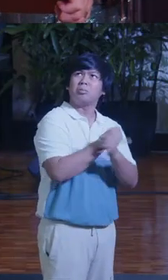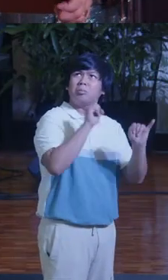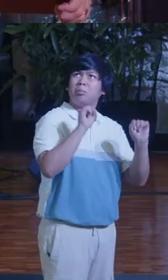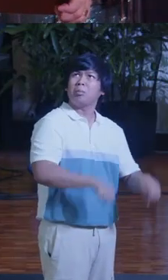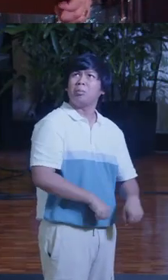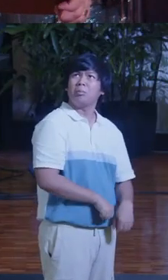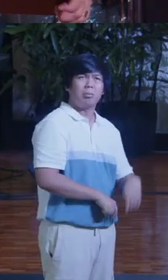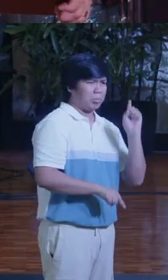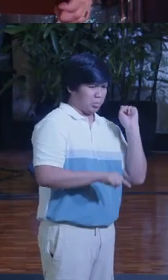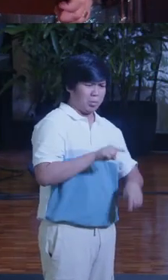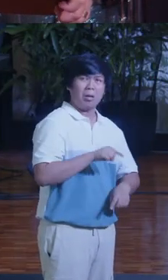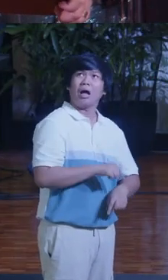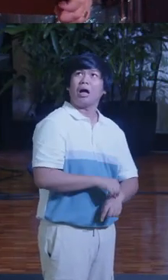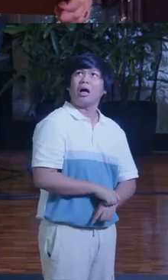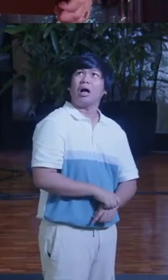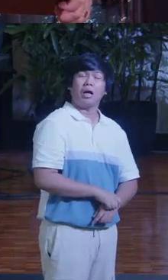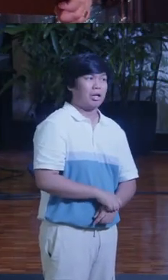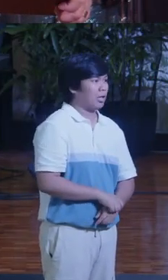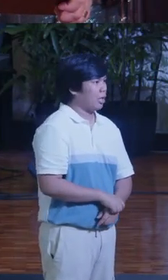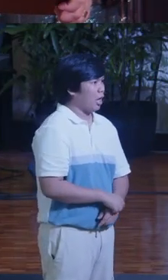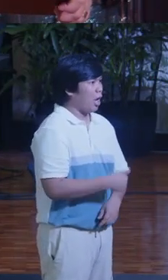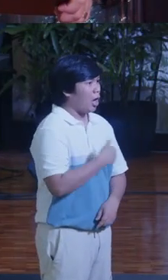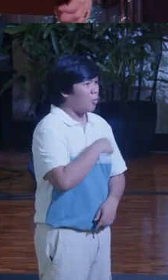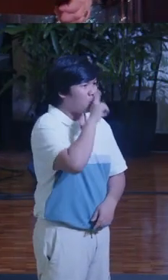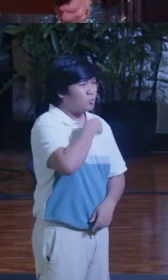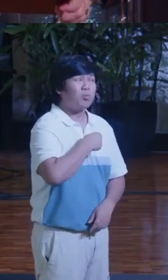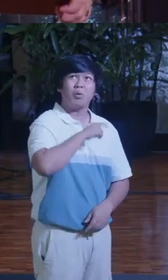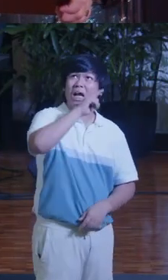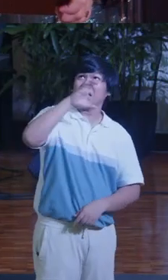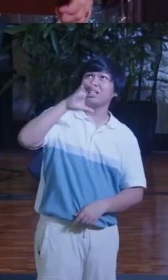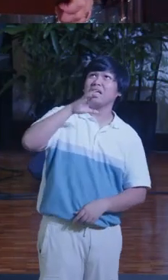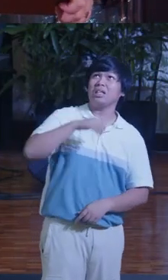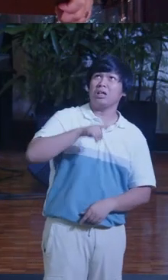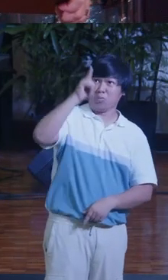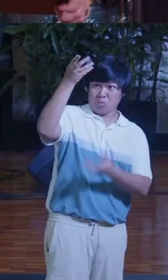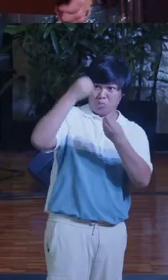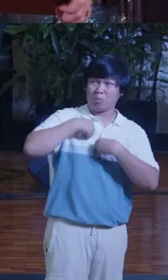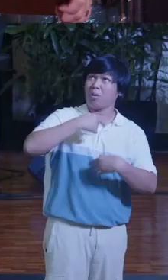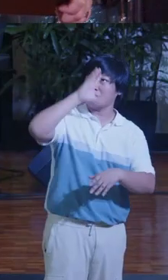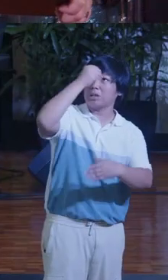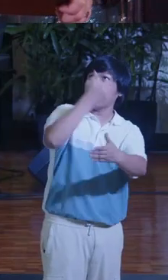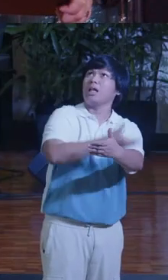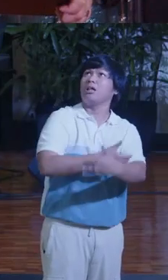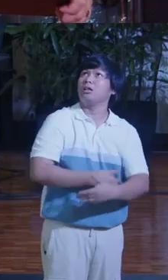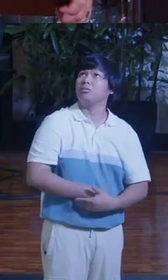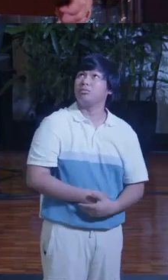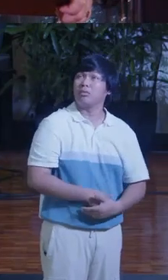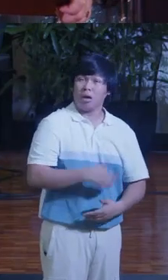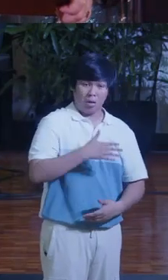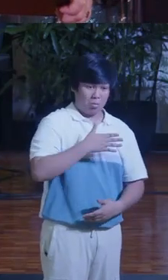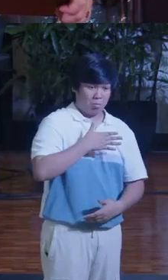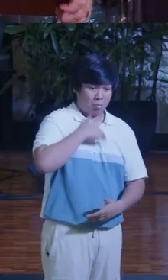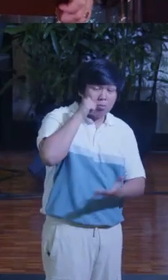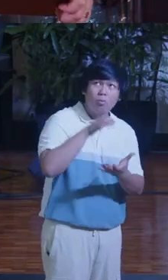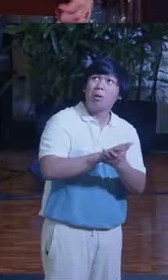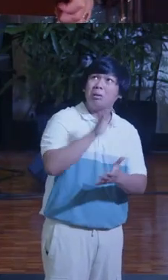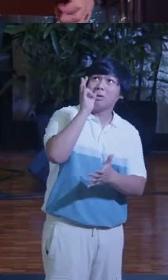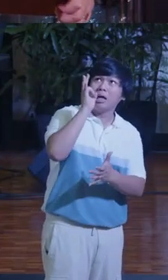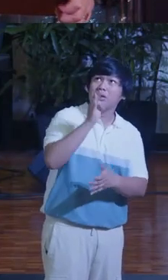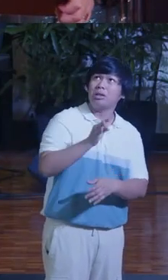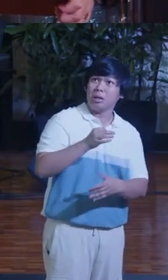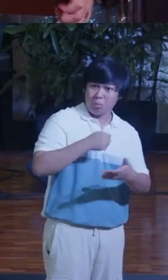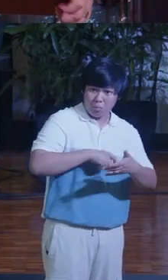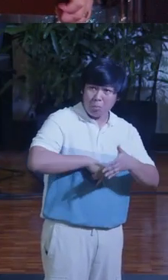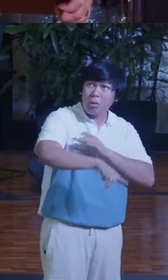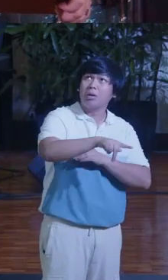Shall a child be born to a man who is 100 years old? Shall Sarah, who is 90 years old, bear